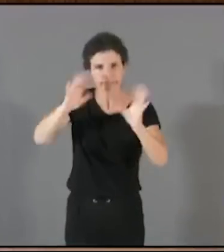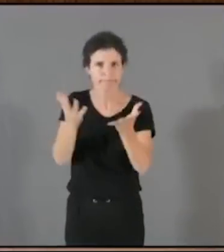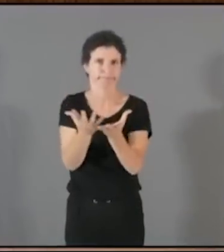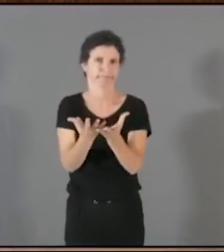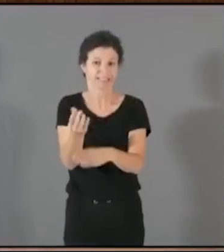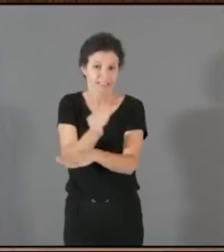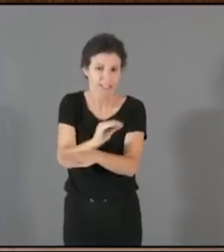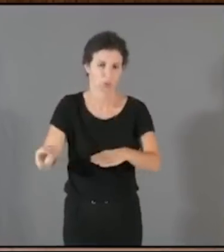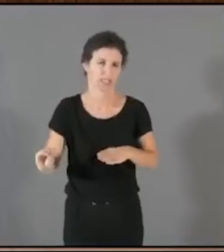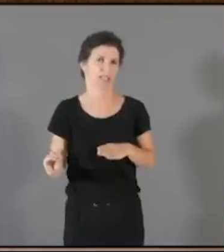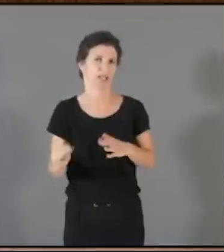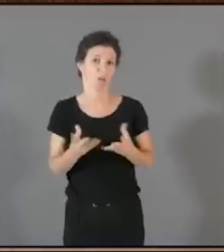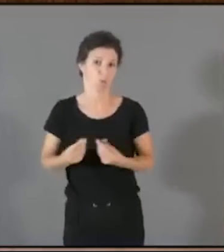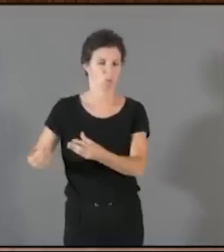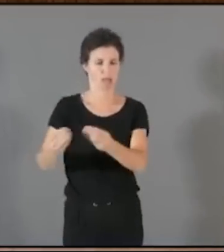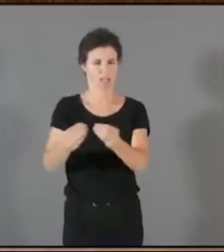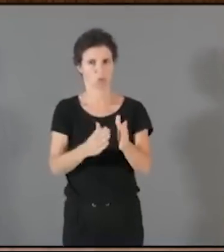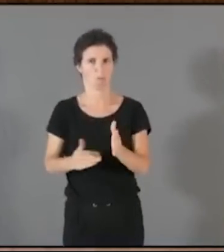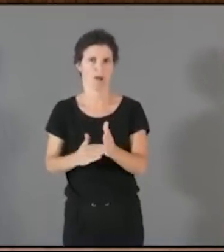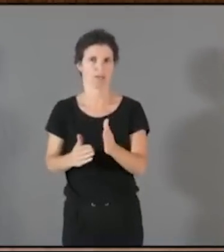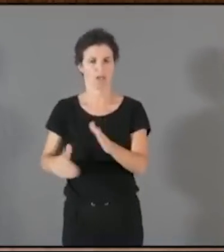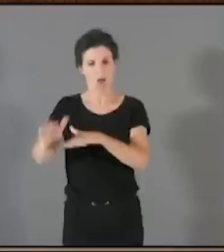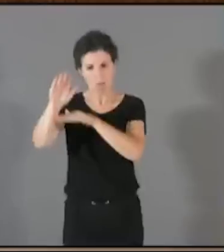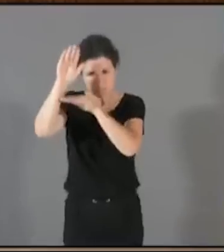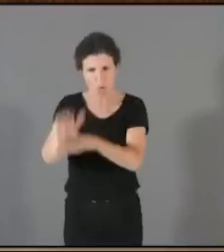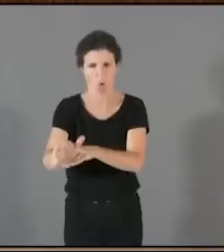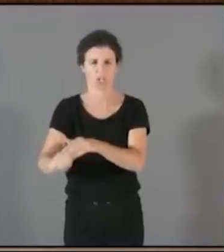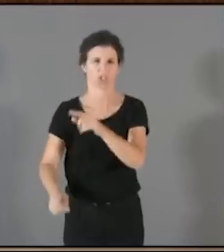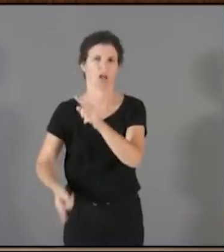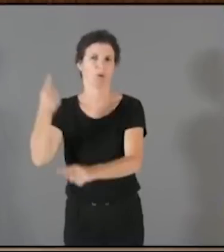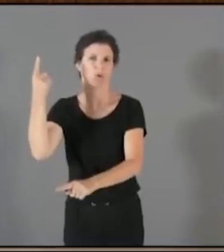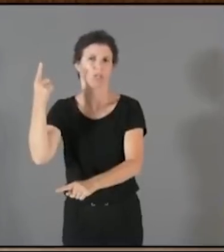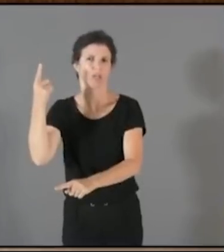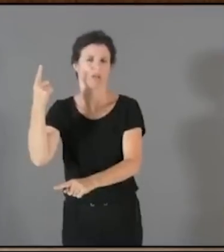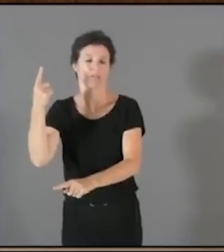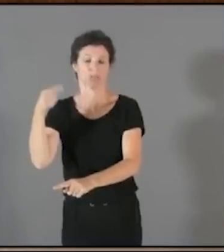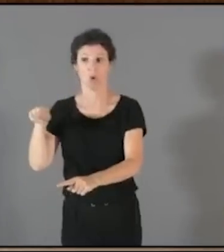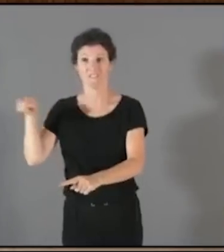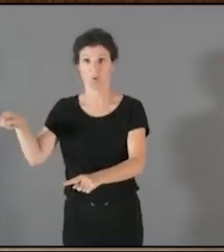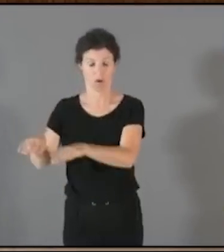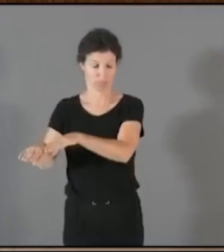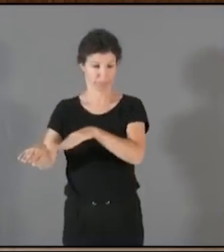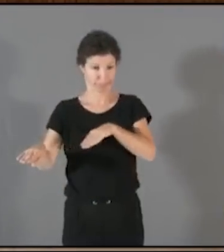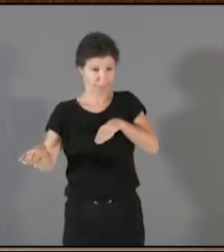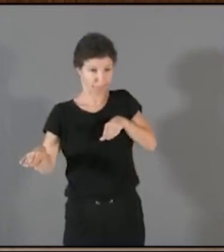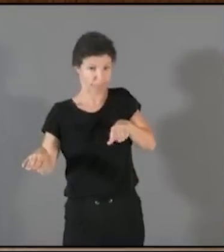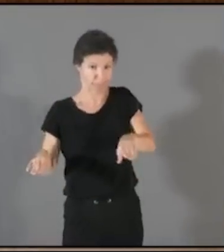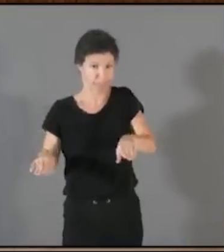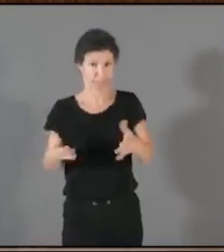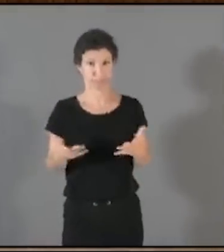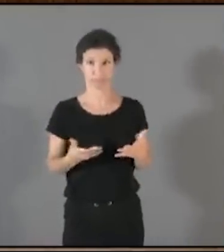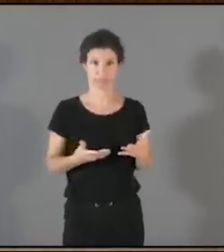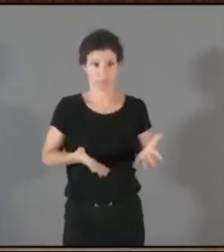enraciné. Loin d'assumer cette mission, vous participez avec une fierté non dissimulée à accentuer les difficultés